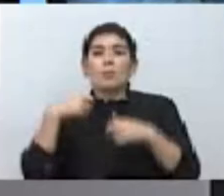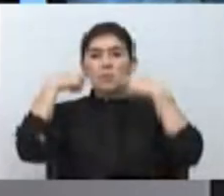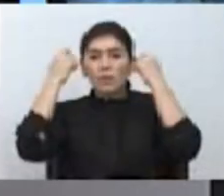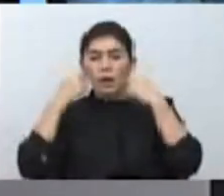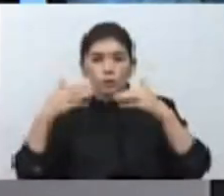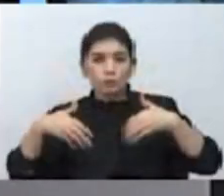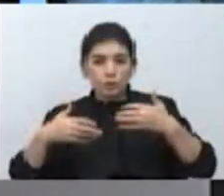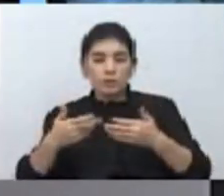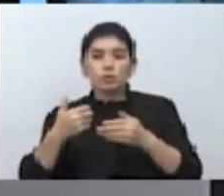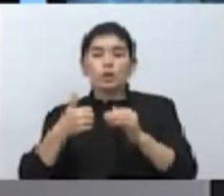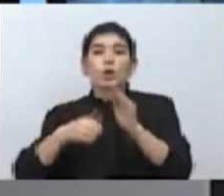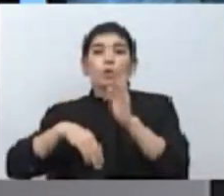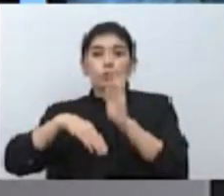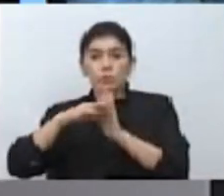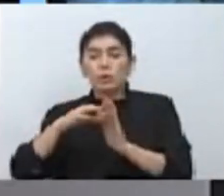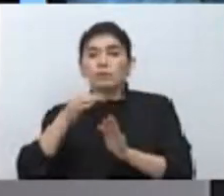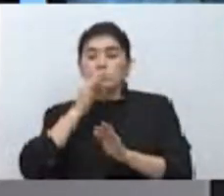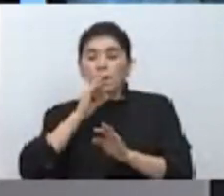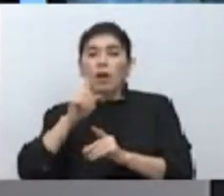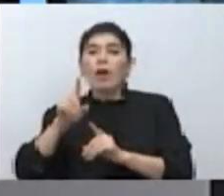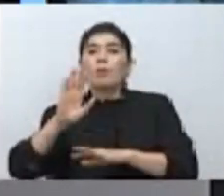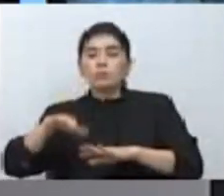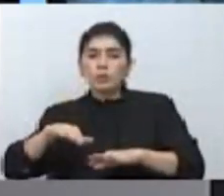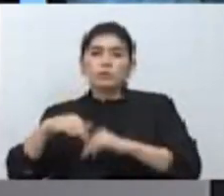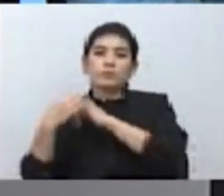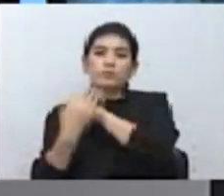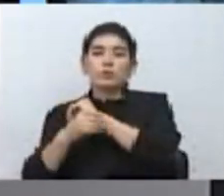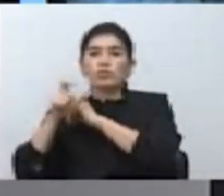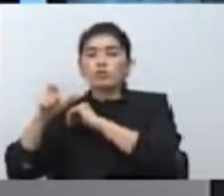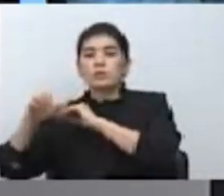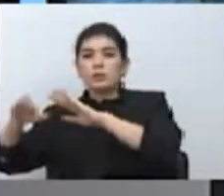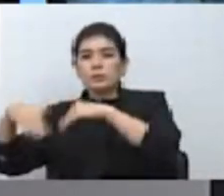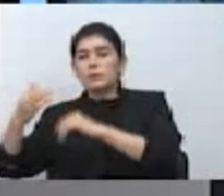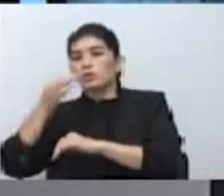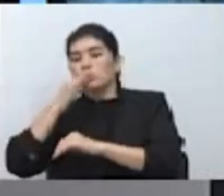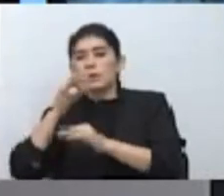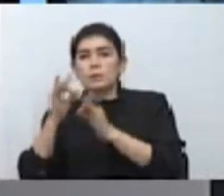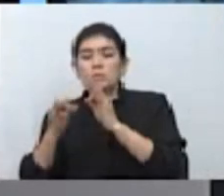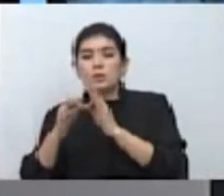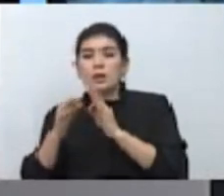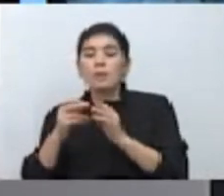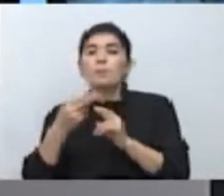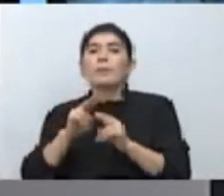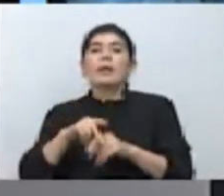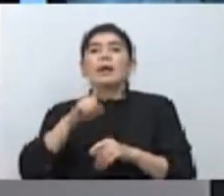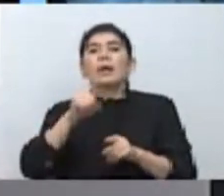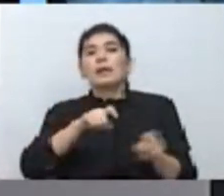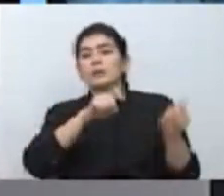esa yaxshi natija bersagina odamga qo'llash mumkin bo'ladi. Keyingi tajriba usulimizda